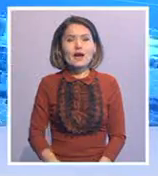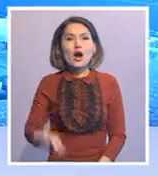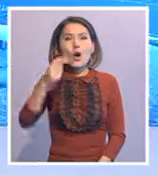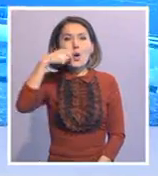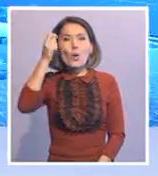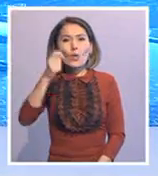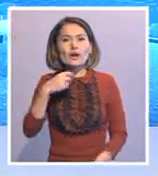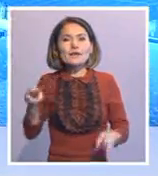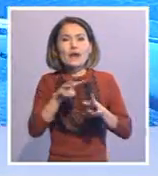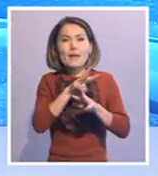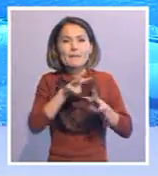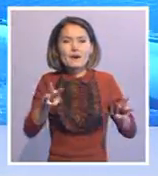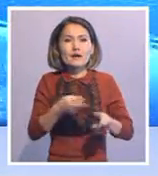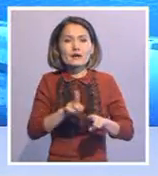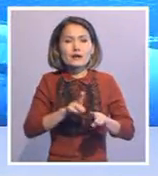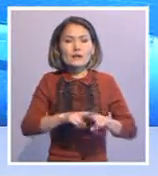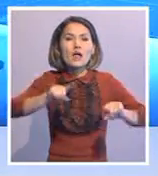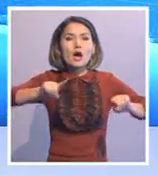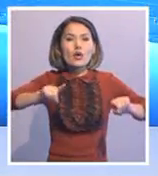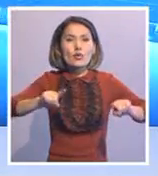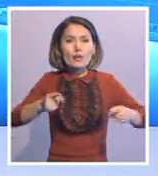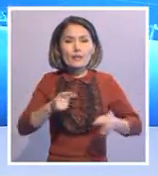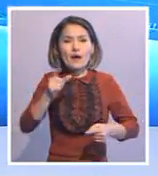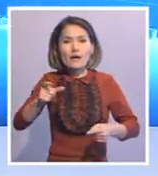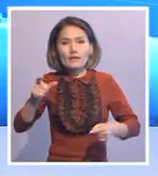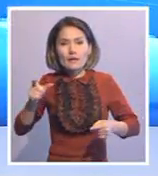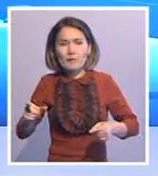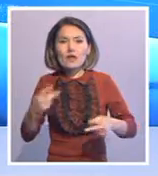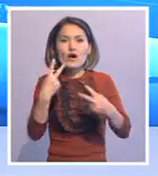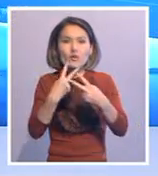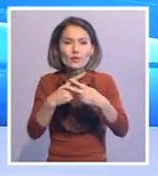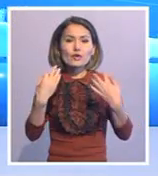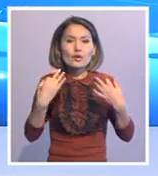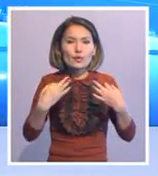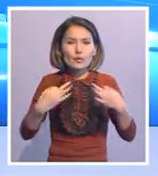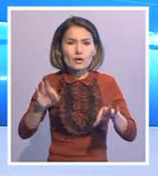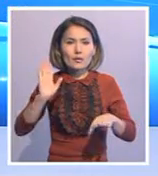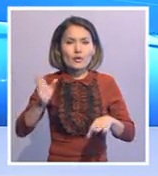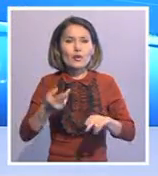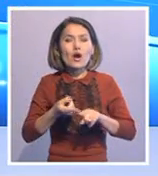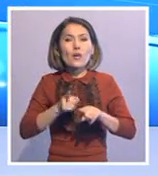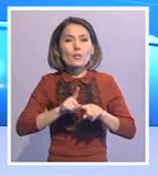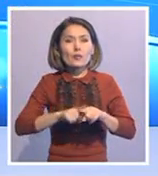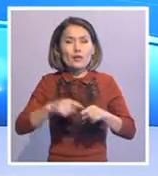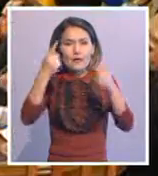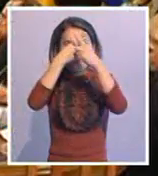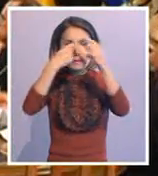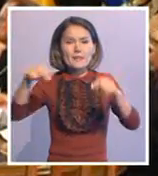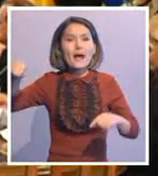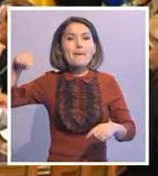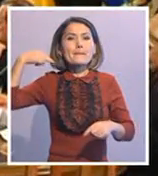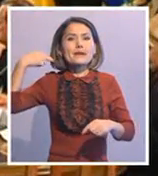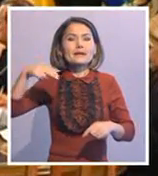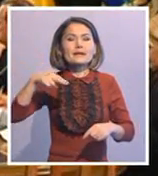Украина билігі Киевтегі жаппай демонстрация кезінде қамалғандарға амнистия жариялау мүмкін. Бұл туралы президент Виктор Янукович дағдарыстан шығу